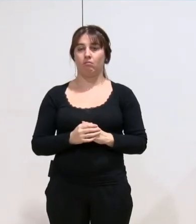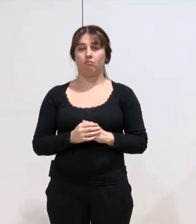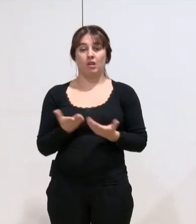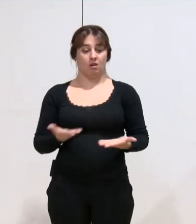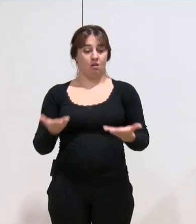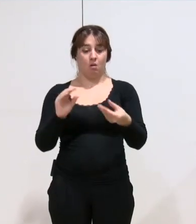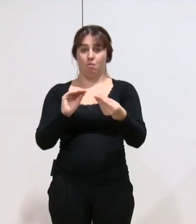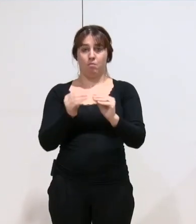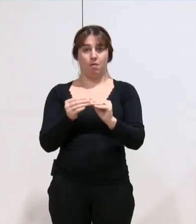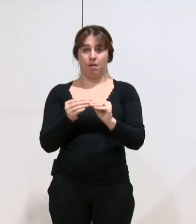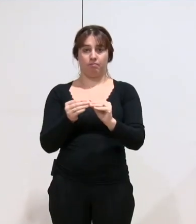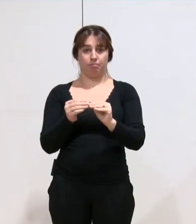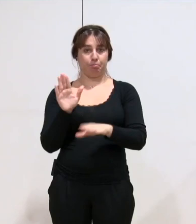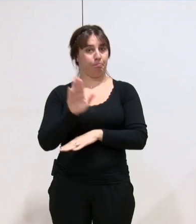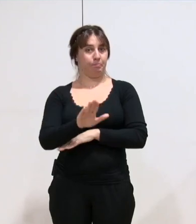c'est que